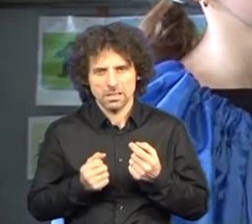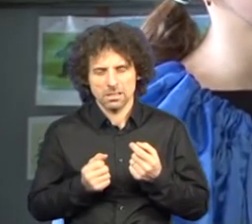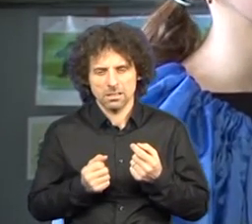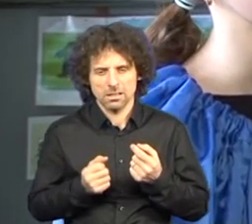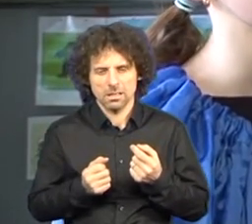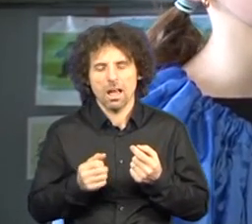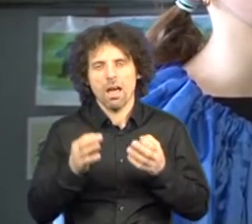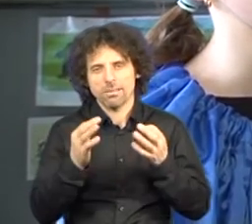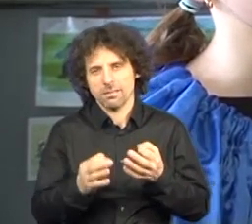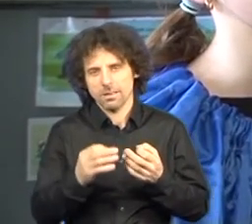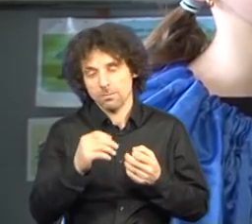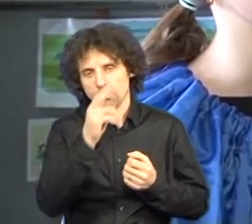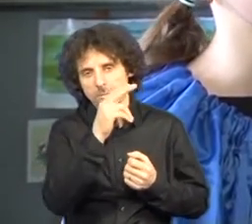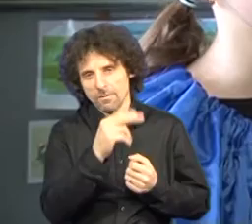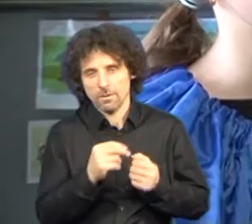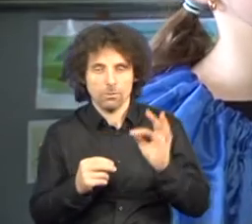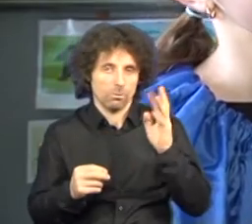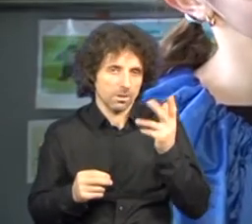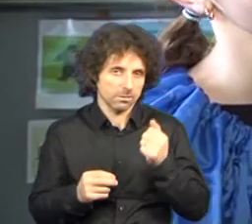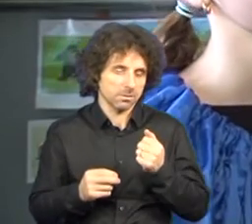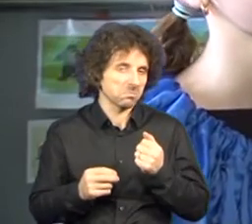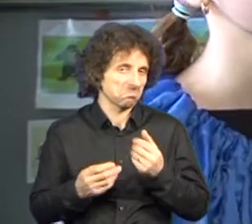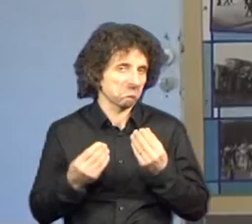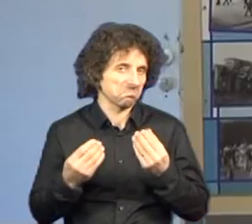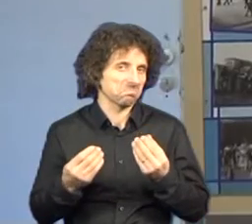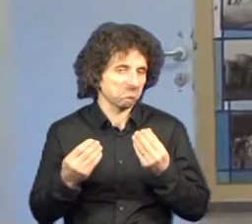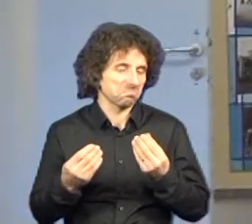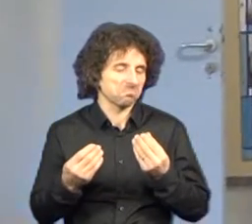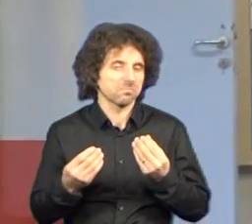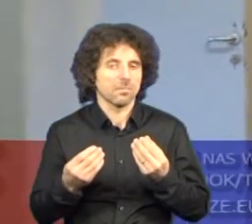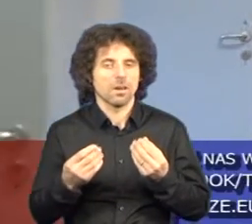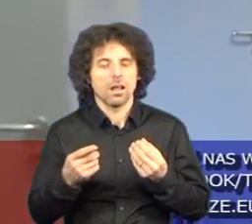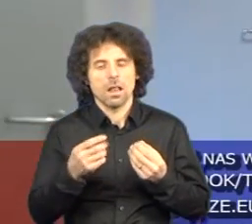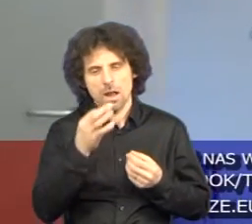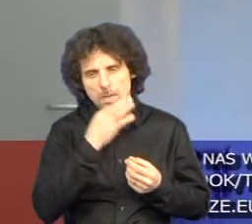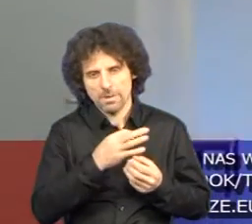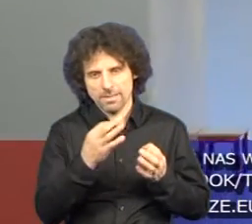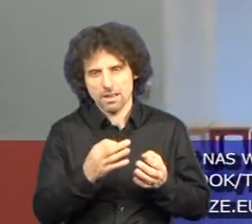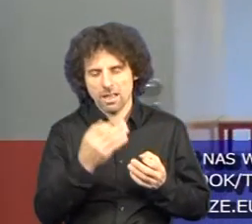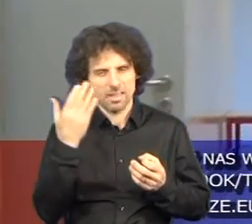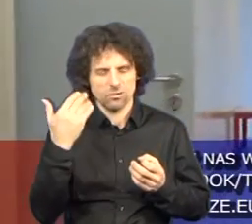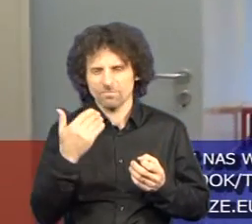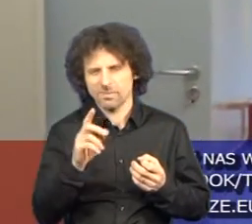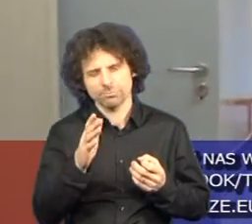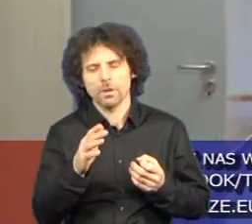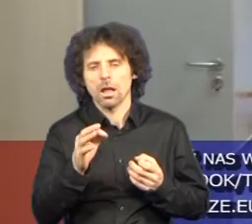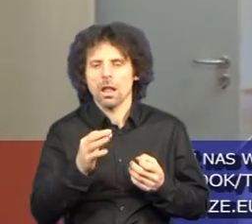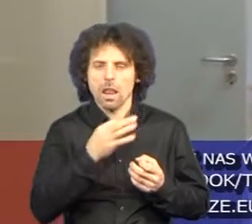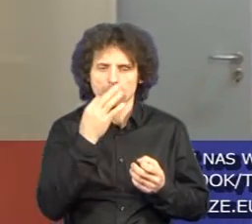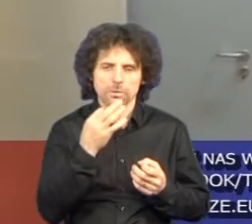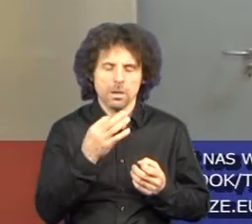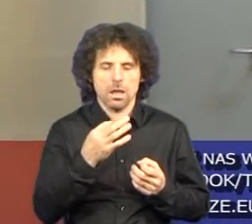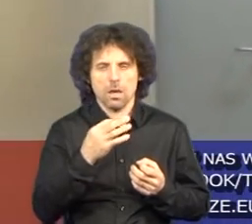no a teraz jest pomalowane, ładne, ocieplone. Jest lepiej niż było, są lepsze kolory,